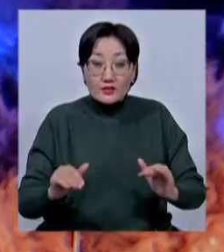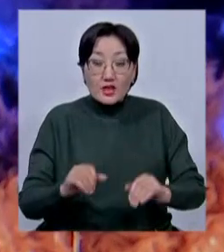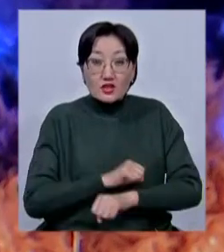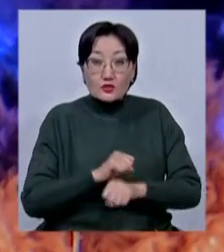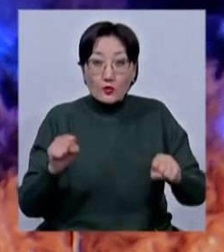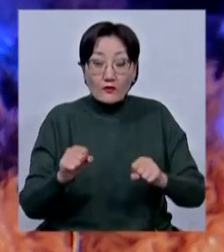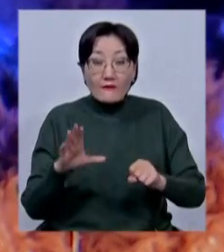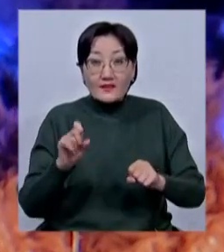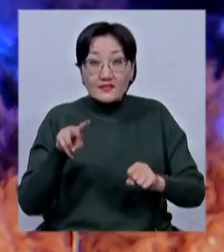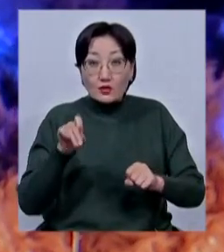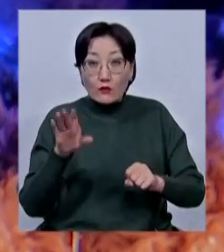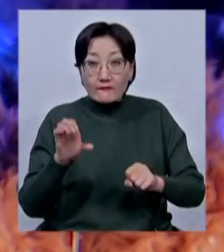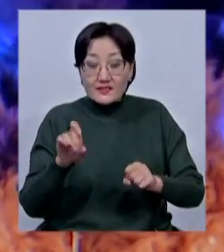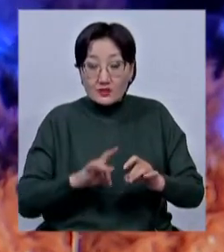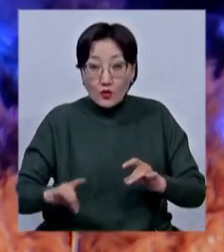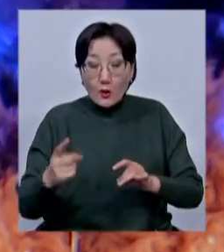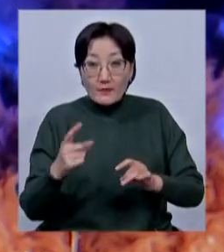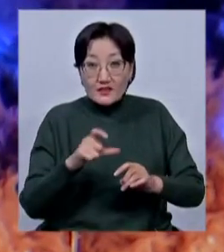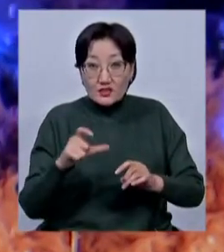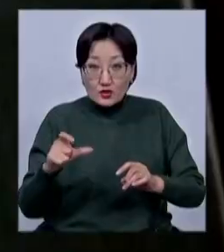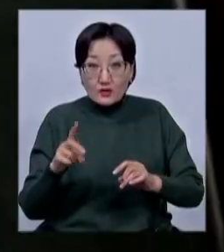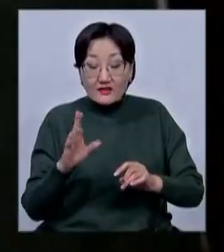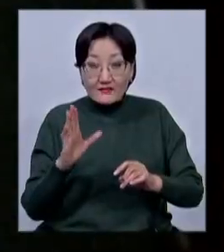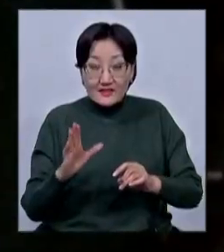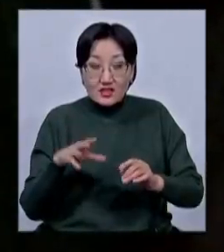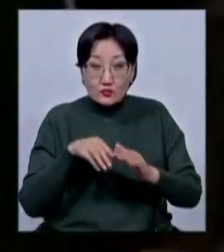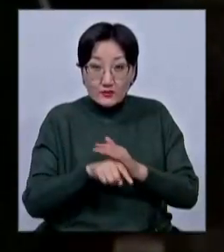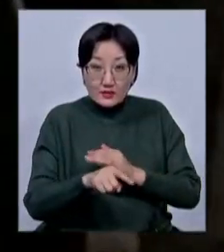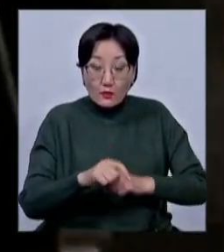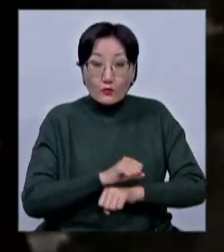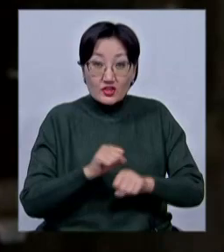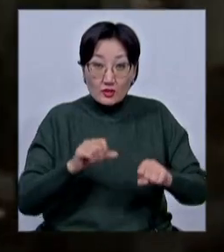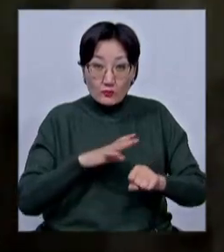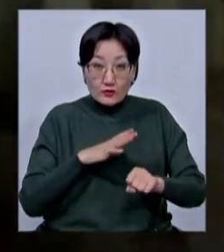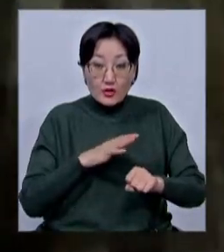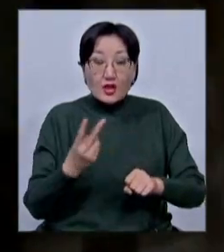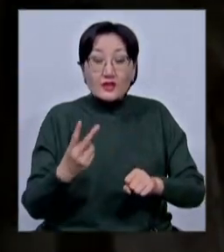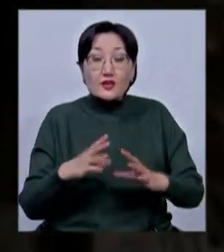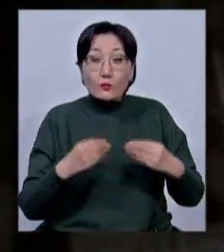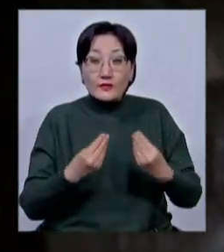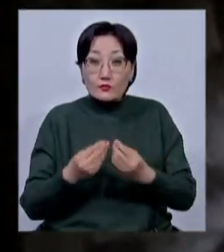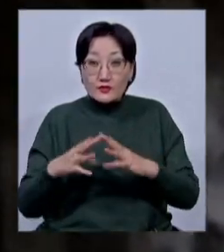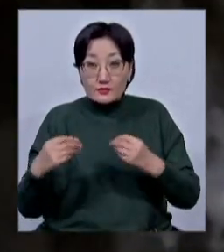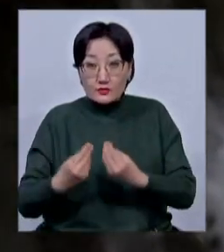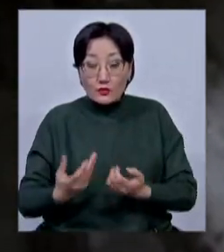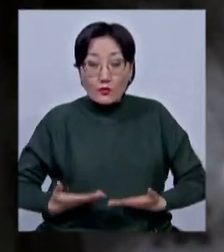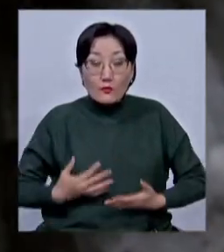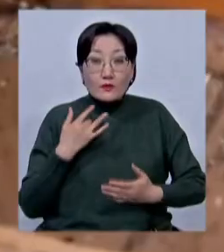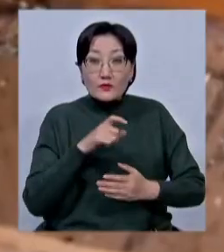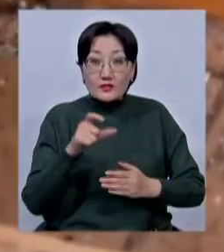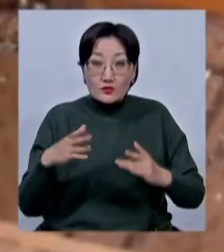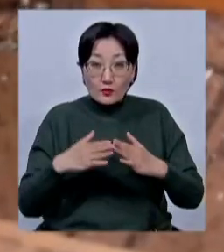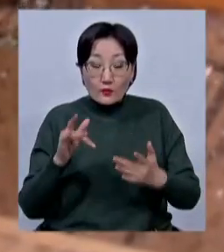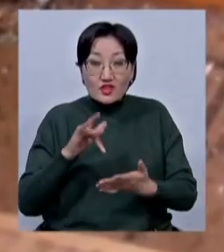Жарлыс Васильковский ықшамауданының 1-ші қабатындағы пәтерлердің бірінде болған. Онда 2 отбасы тұрады. Көп қабатты